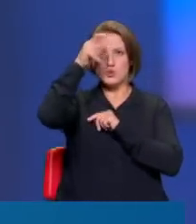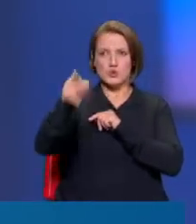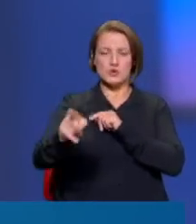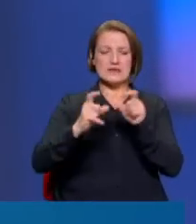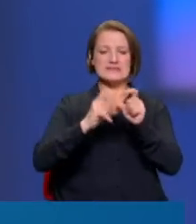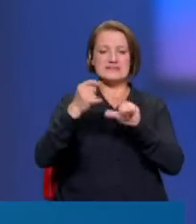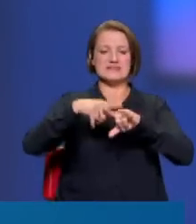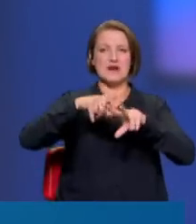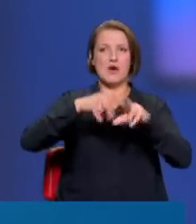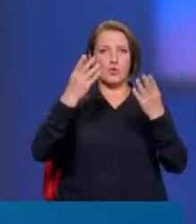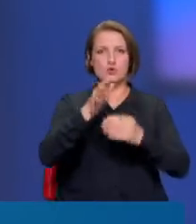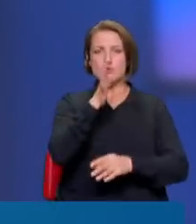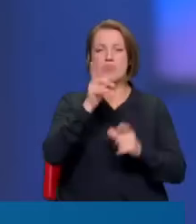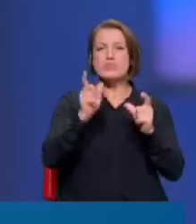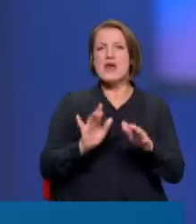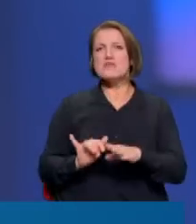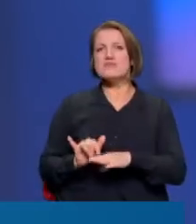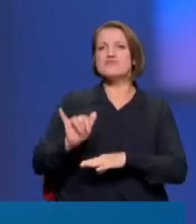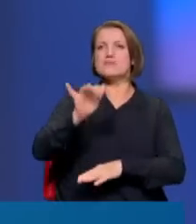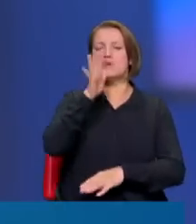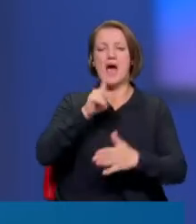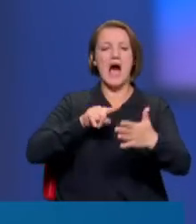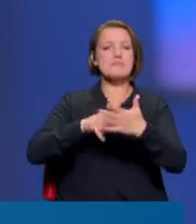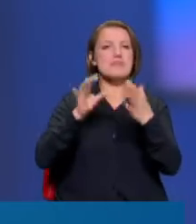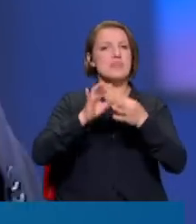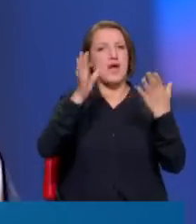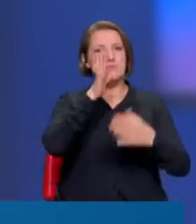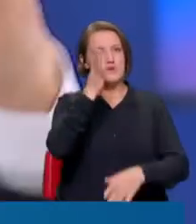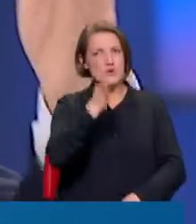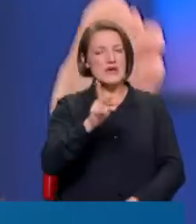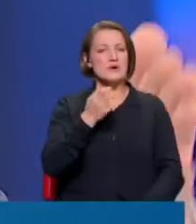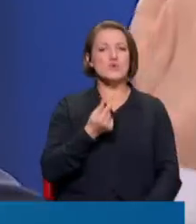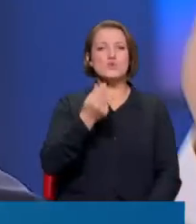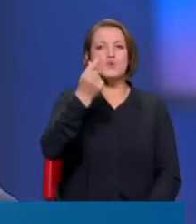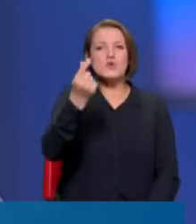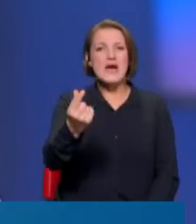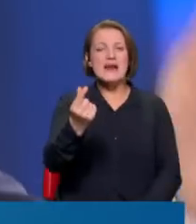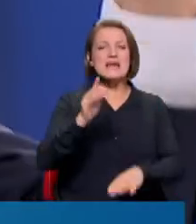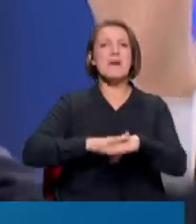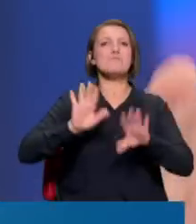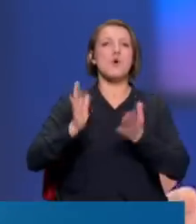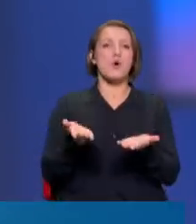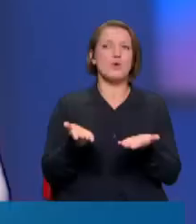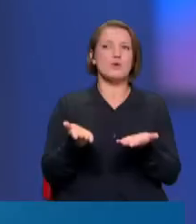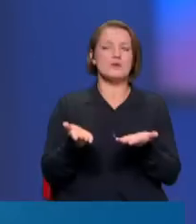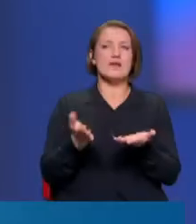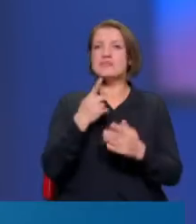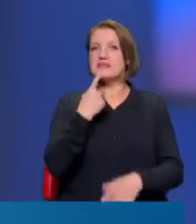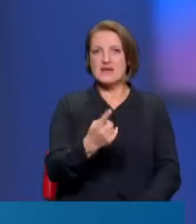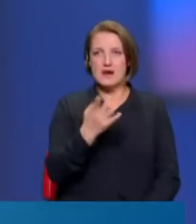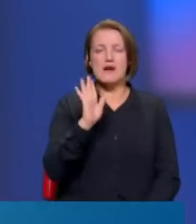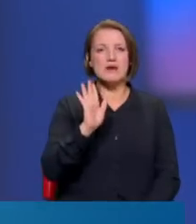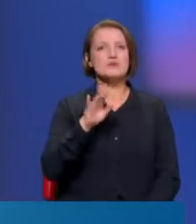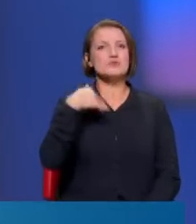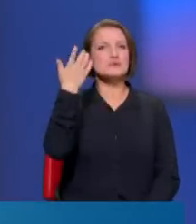sias olduğunu biliyor nereden kalktığını biliyor ne amaçla geldiğini biliyor ikaz etme ihtiyacı hissetmiyor düşürdü ve dedi ki